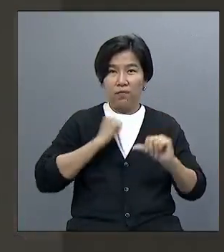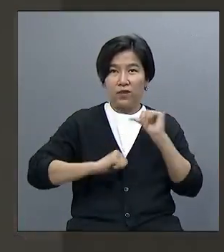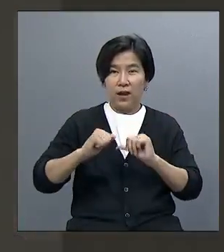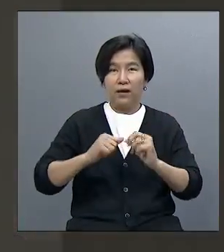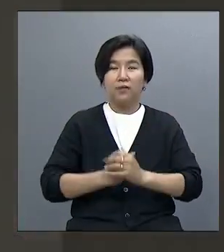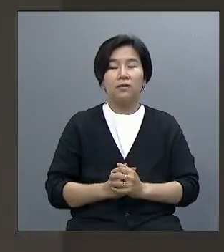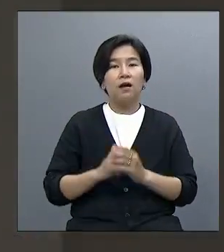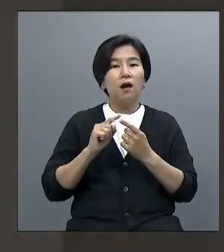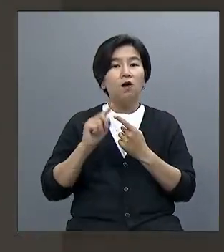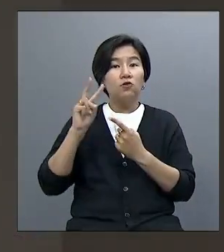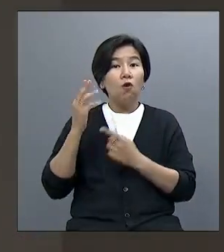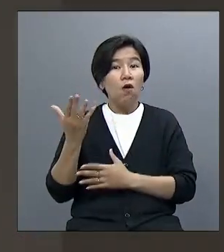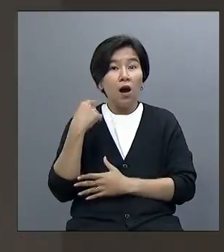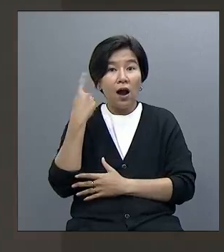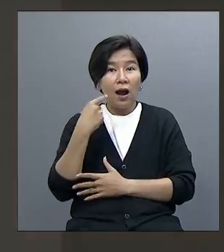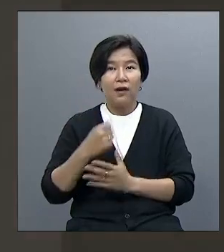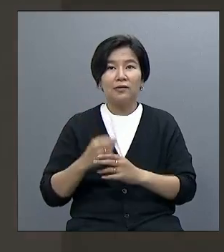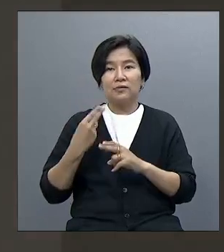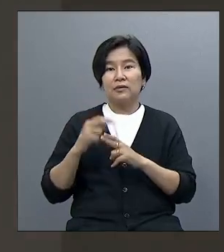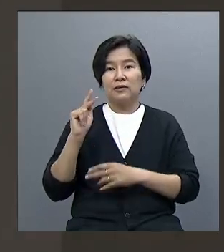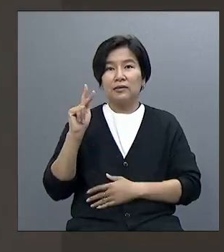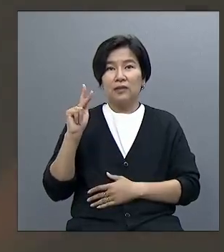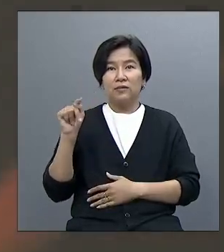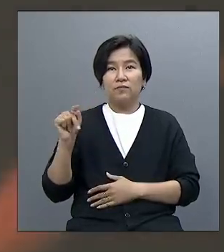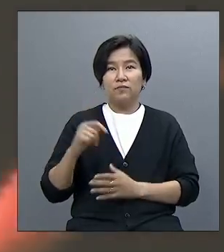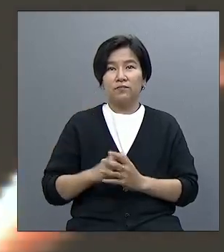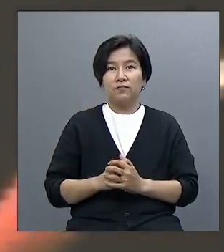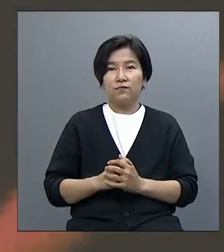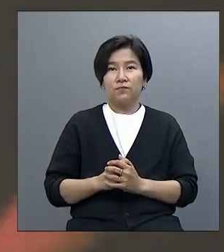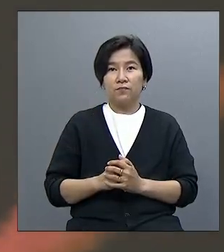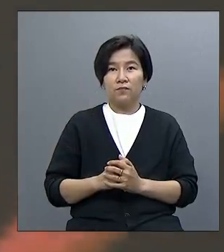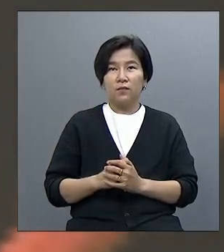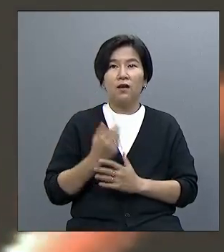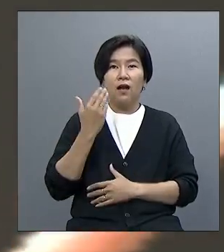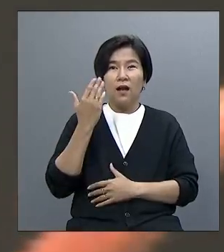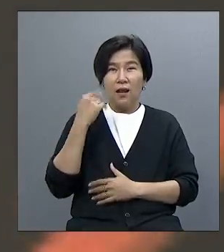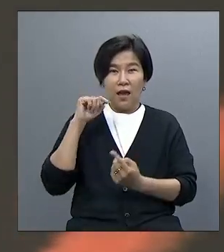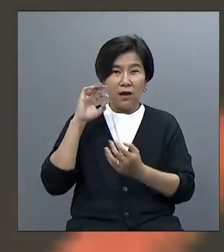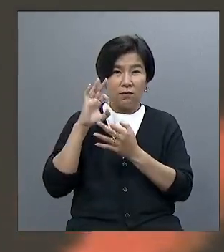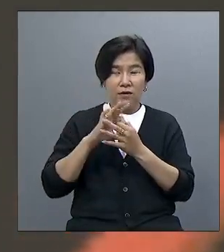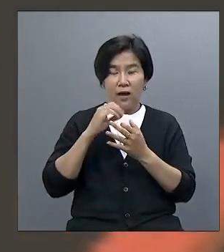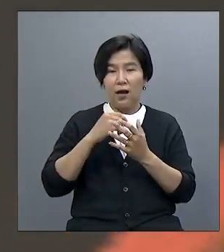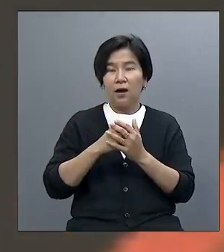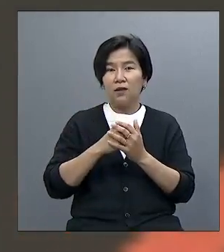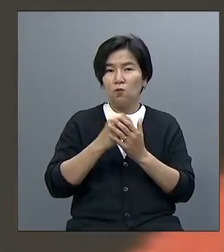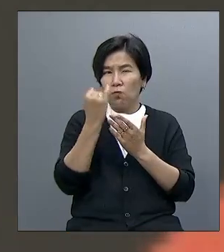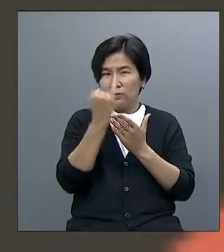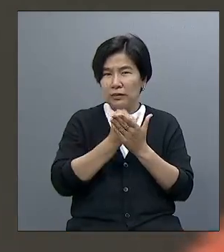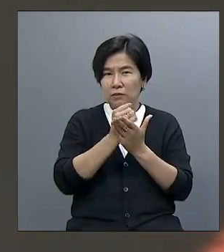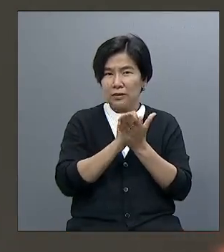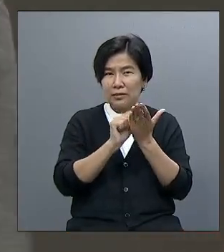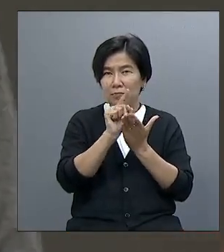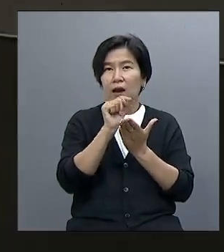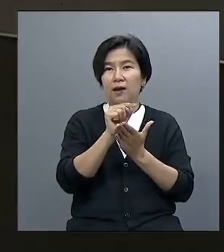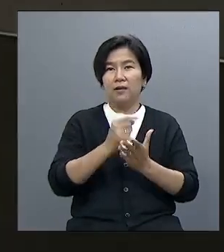ที่2ครับอาจารย์กัญจนปกรณ์แสดงหารครับอาจารย์แปะครับอดีตศิลปินศิลปากรครับ สวัสดีครับ สวัสดี ส